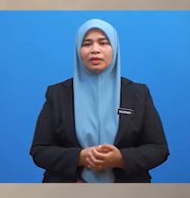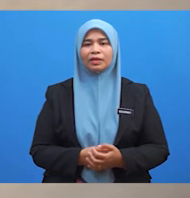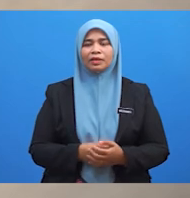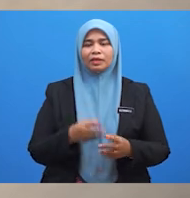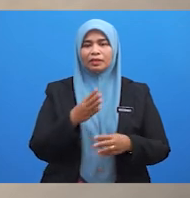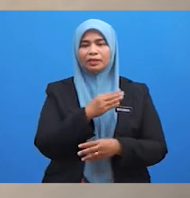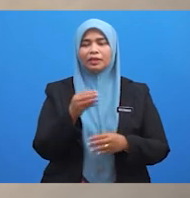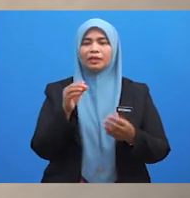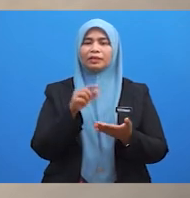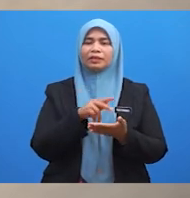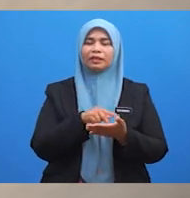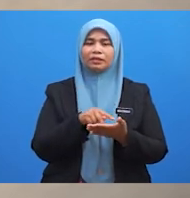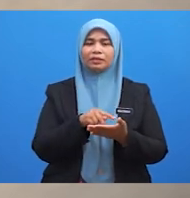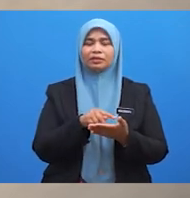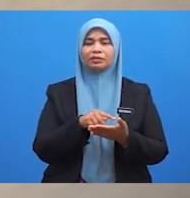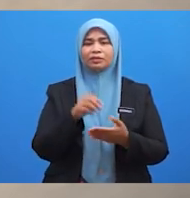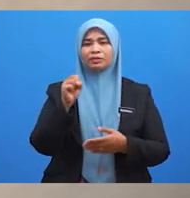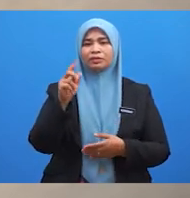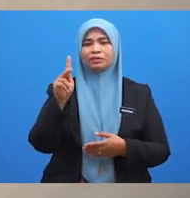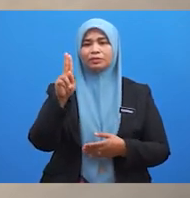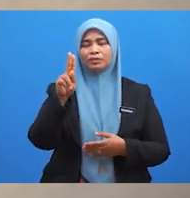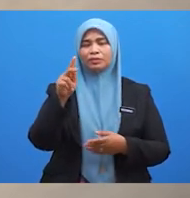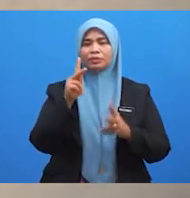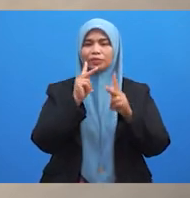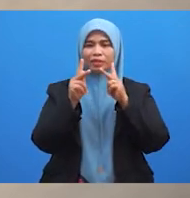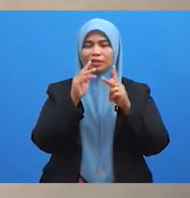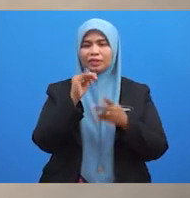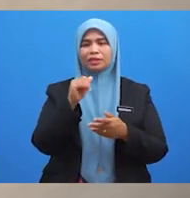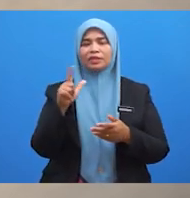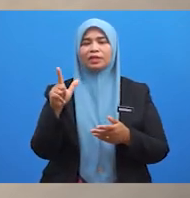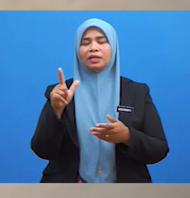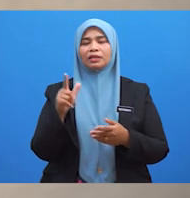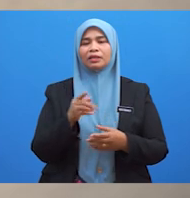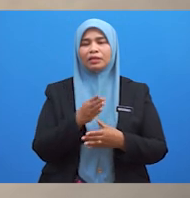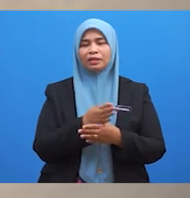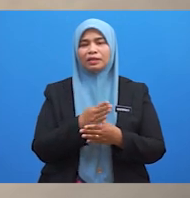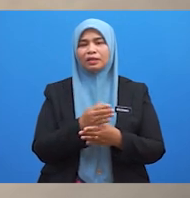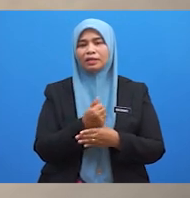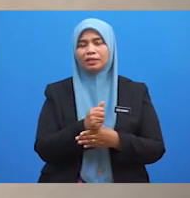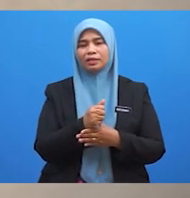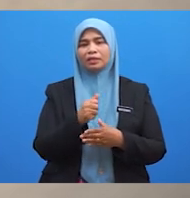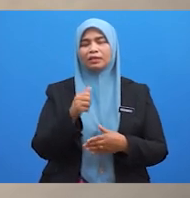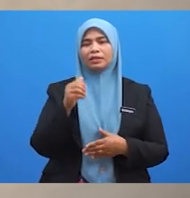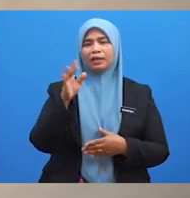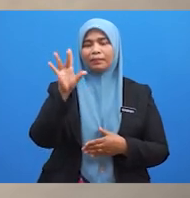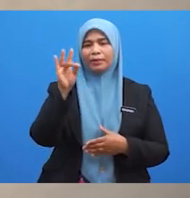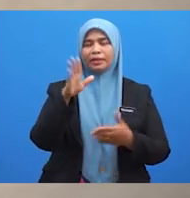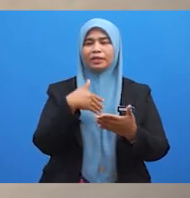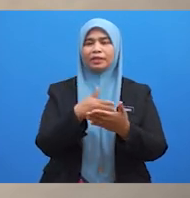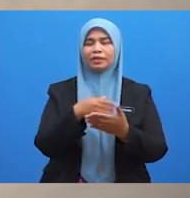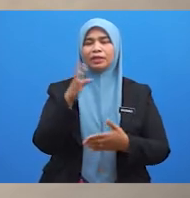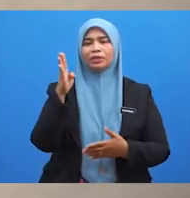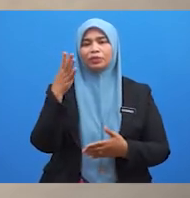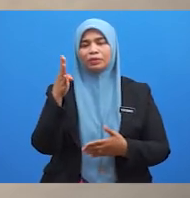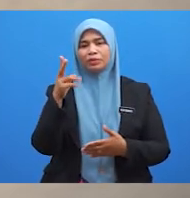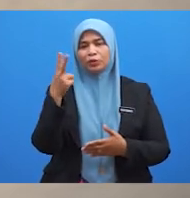Manakala bilangan suku kata pula, di antara 8 hingga 12 suku kata dalam sebaris